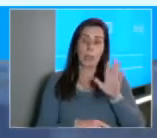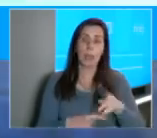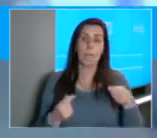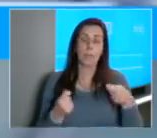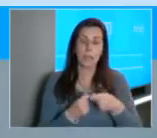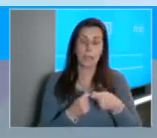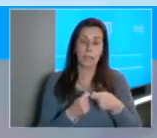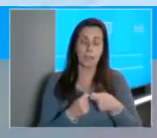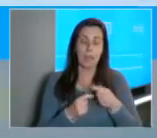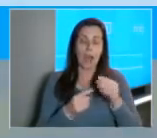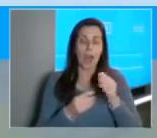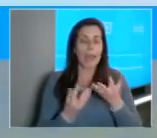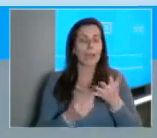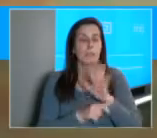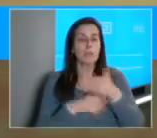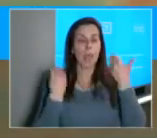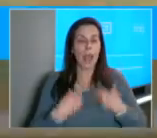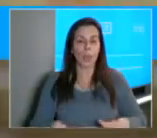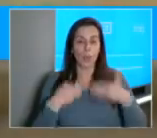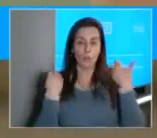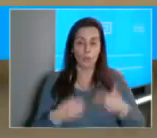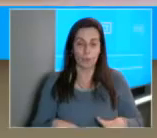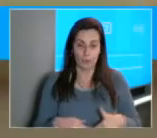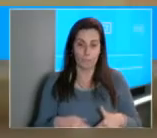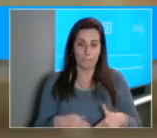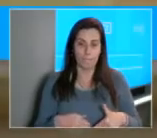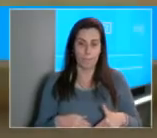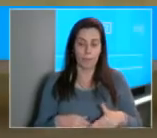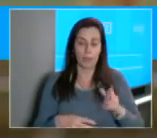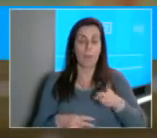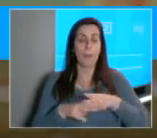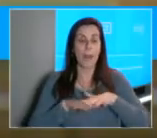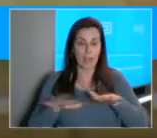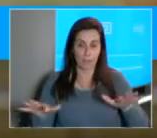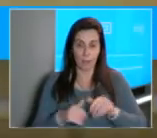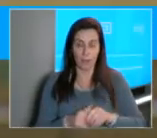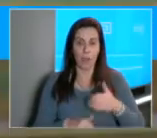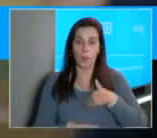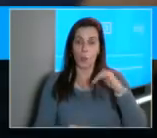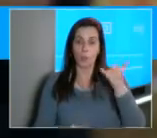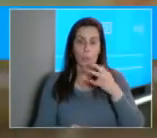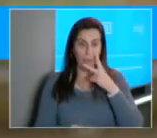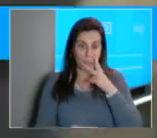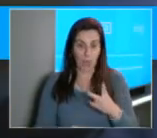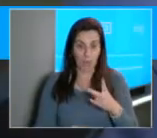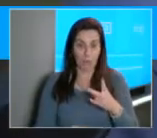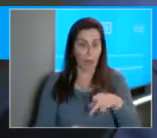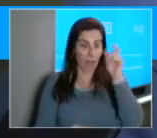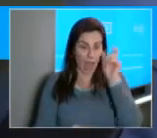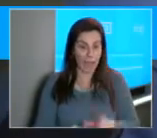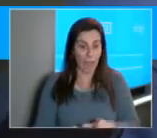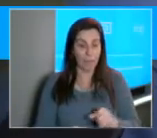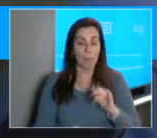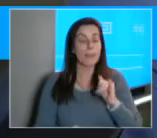מבחינת התסמינים, אבל יותר מבחינת המגפה. זאת אומרת, אנחנו קודם כל מסתכלים על הבן אדם, אם הוא